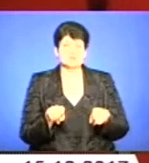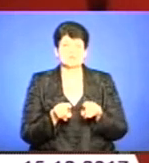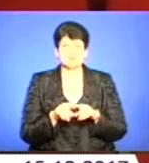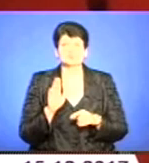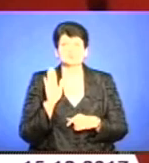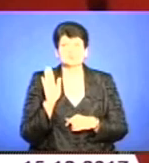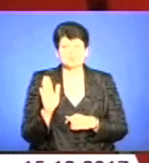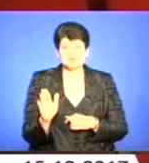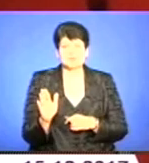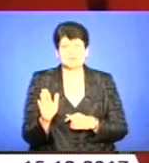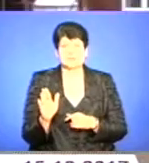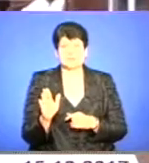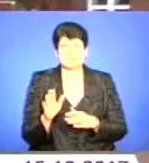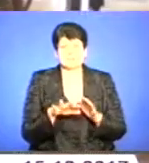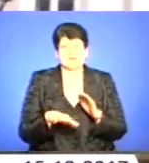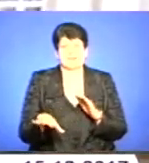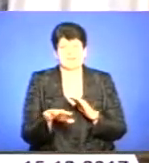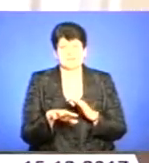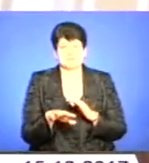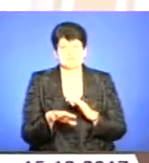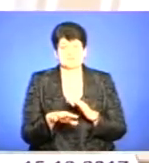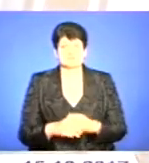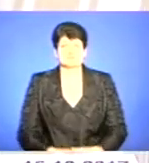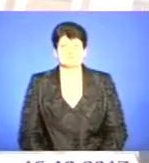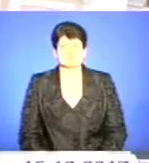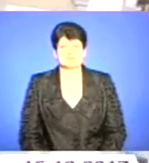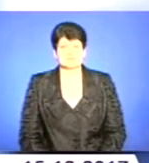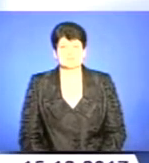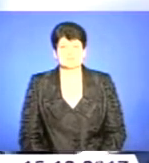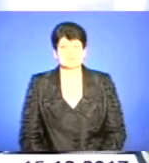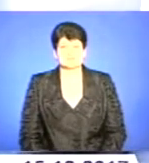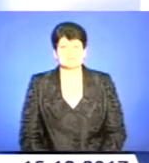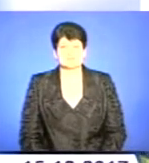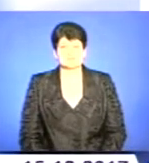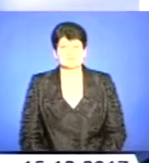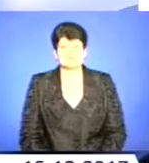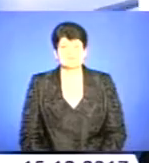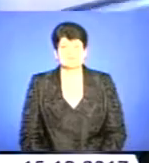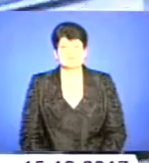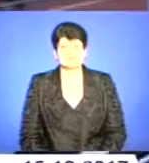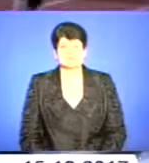як таким земельним майданчиком. Світлана Шумна, Андрій Бодак, Вісті ТТБ.